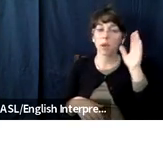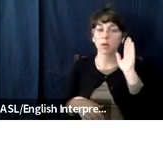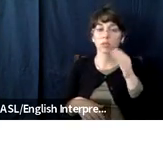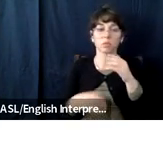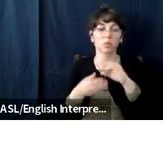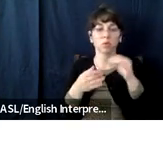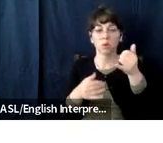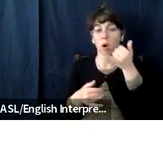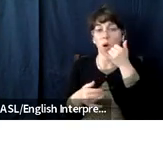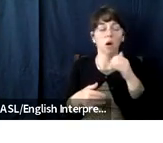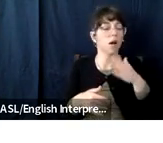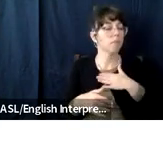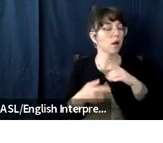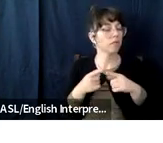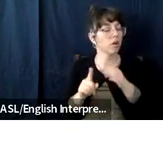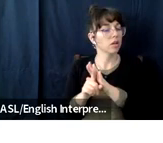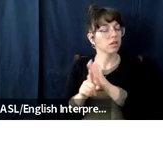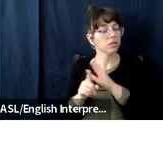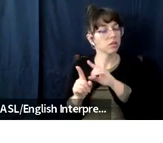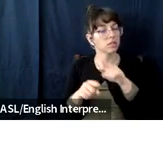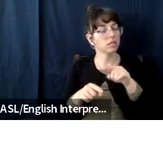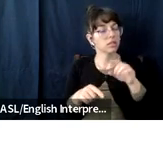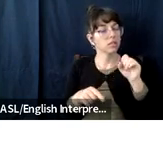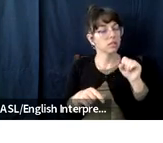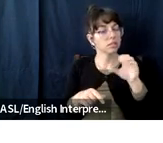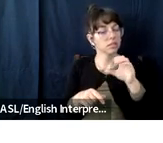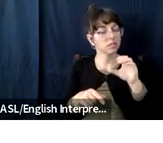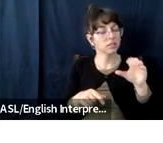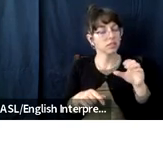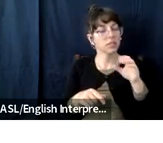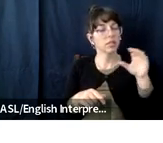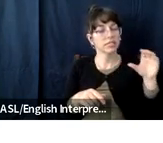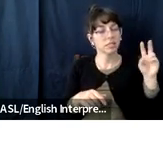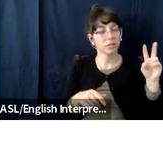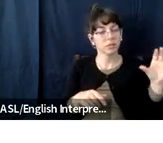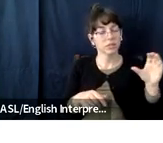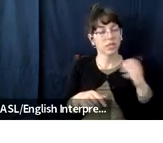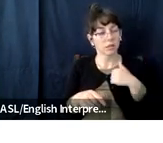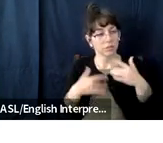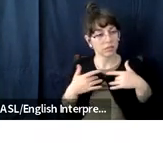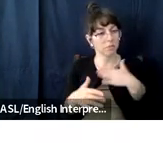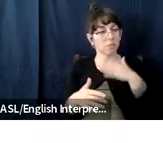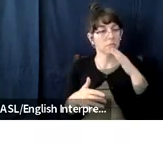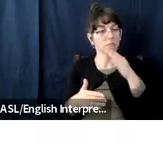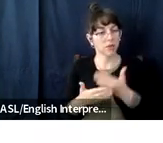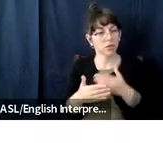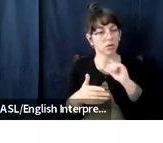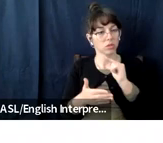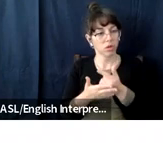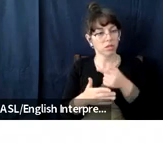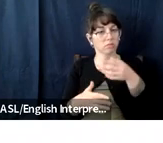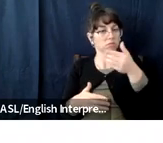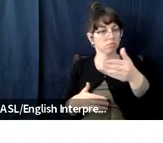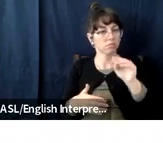attended Sac City College C2C, and I'm really interested. My son or daughter is graduating this May or June. So as you can tell,